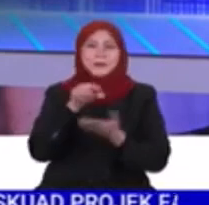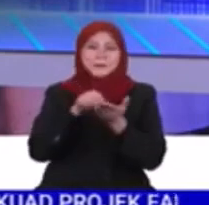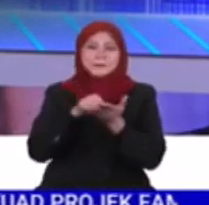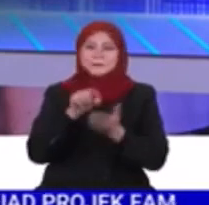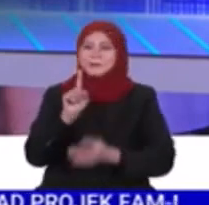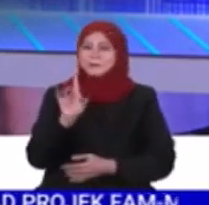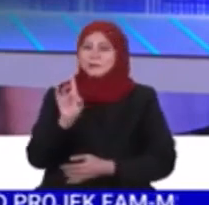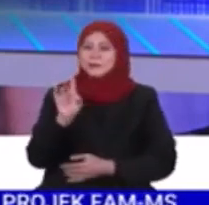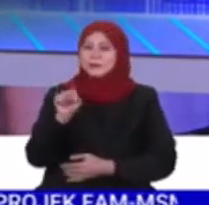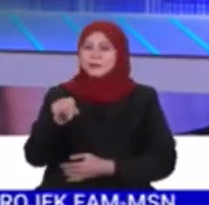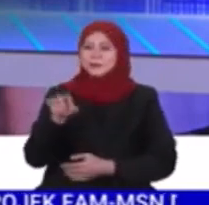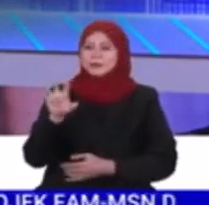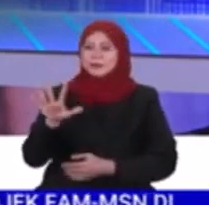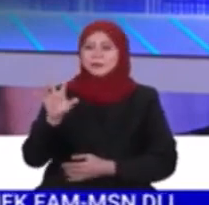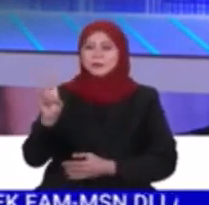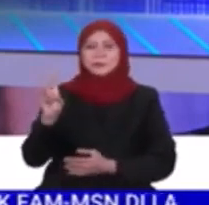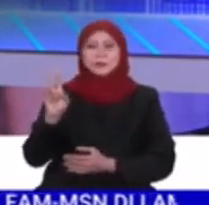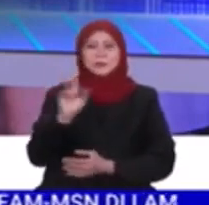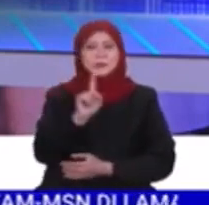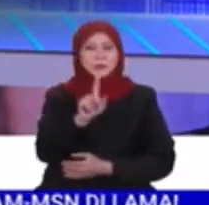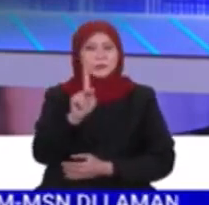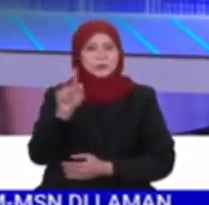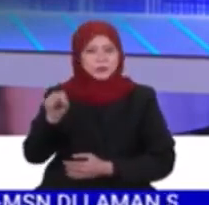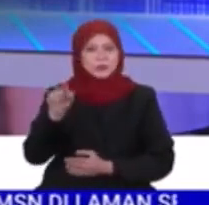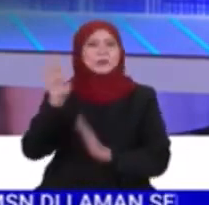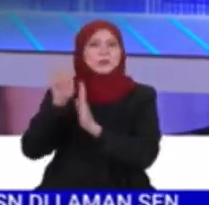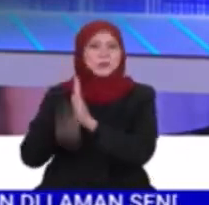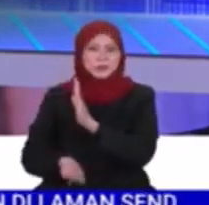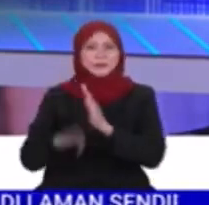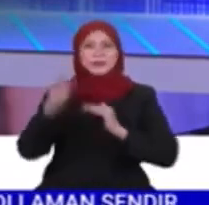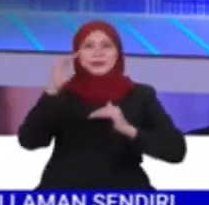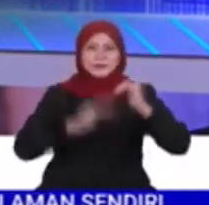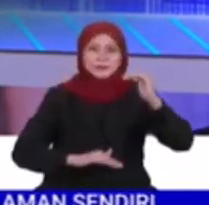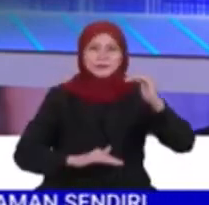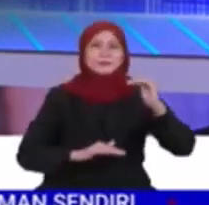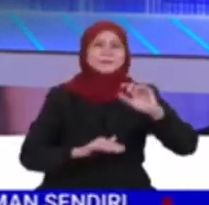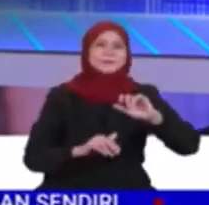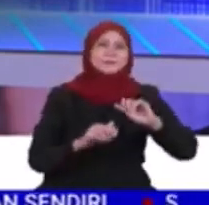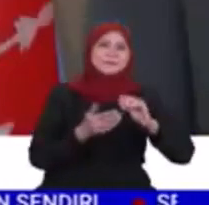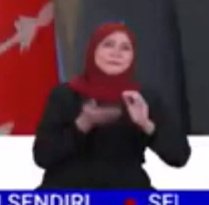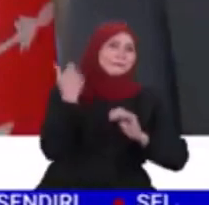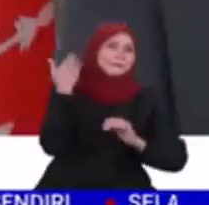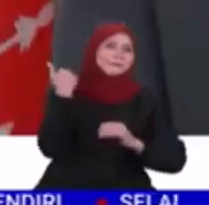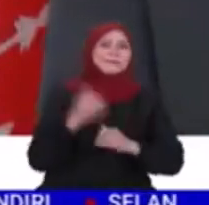ringket 57cc kg jauh lebih rendah daripada harga cycling